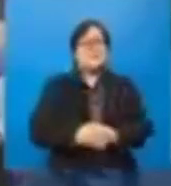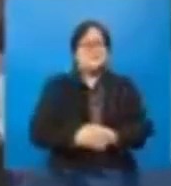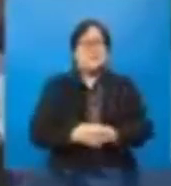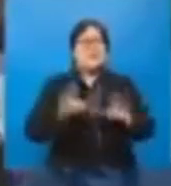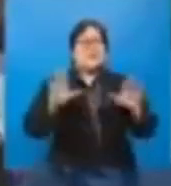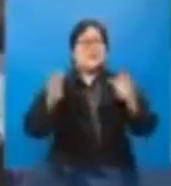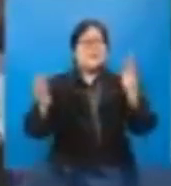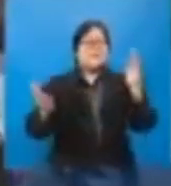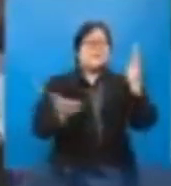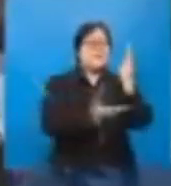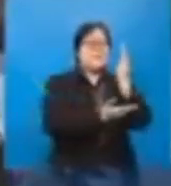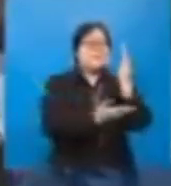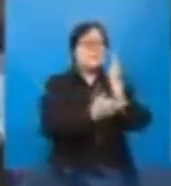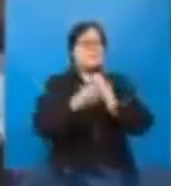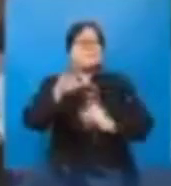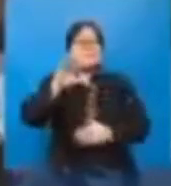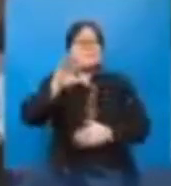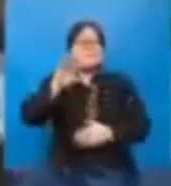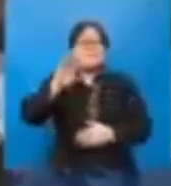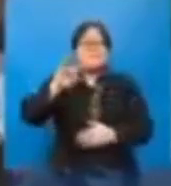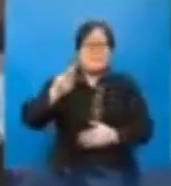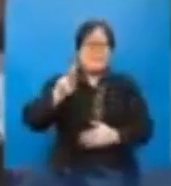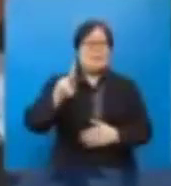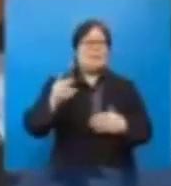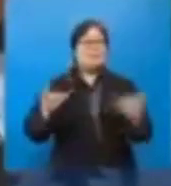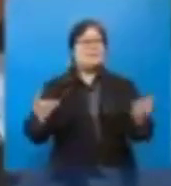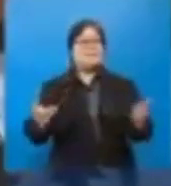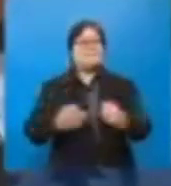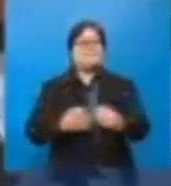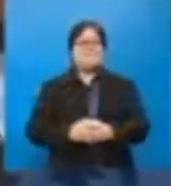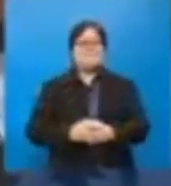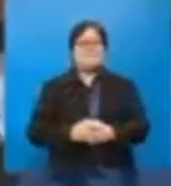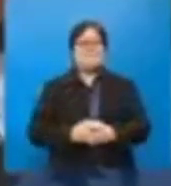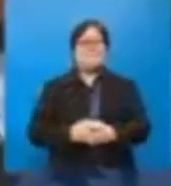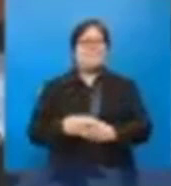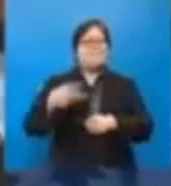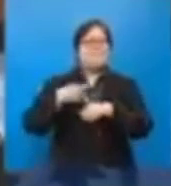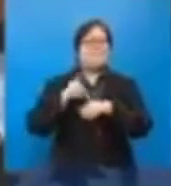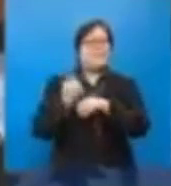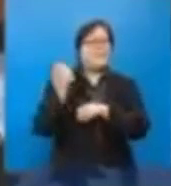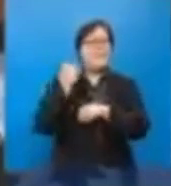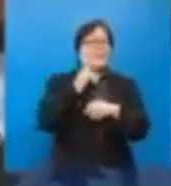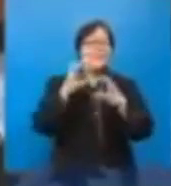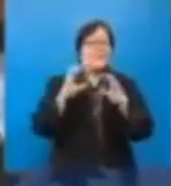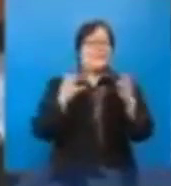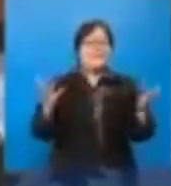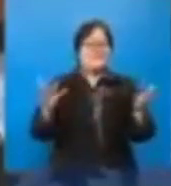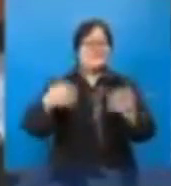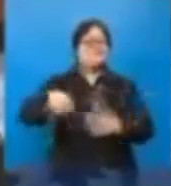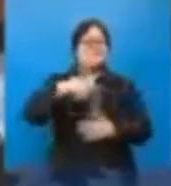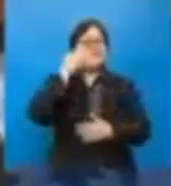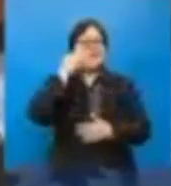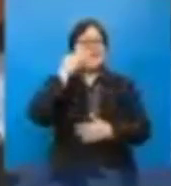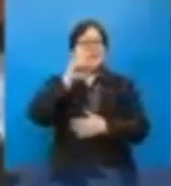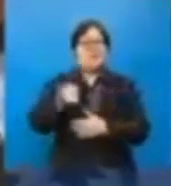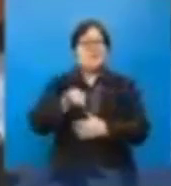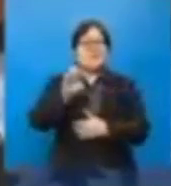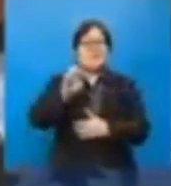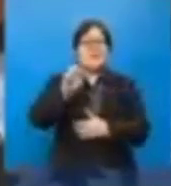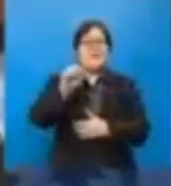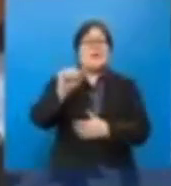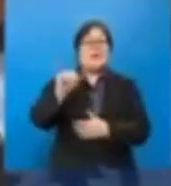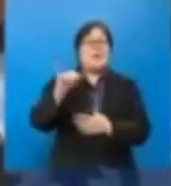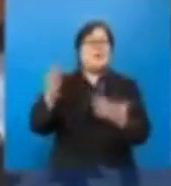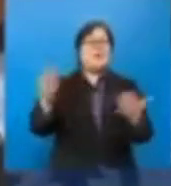pembalakan nah sebagaimana disebut oleh eh audition tadi kita tahu bahwa Jera ini adalah